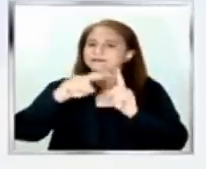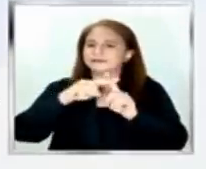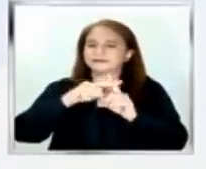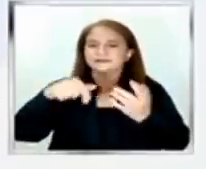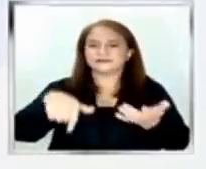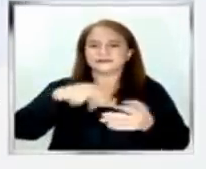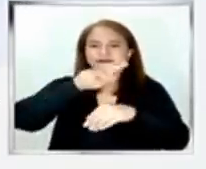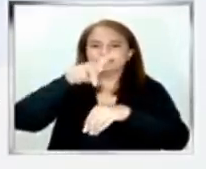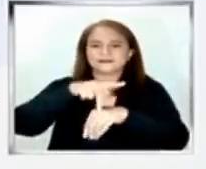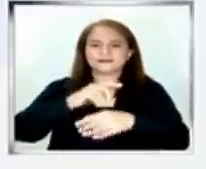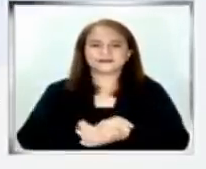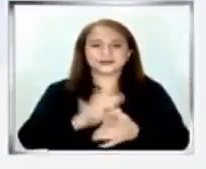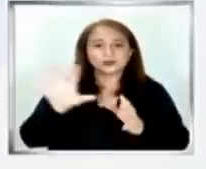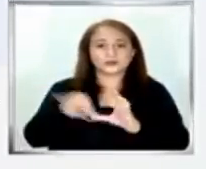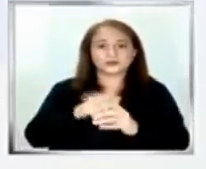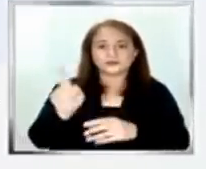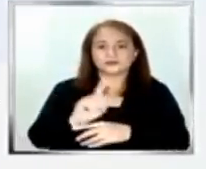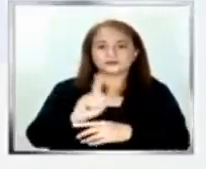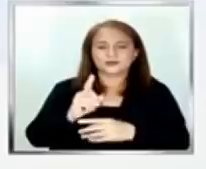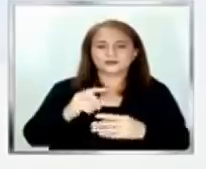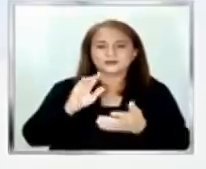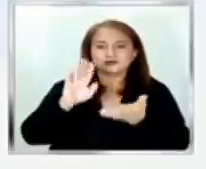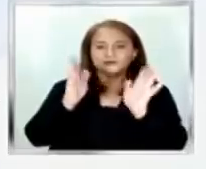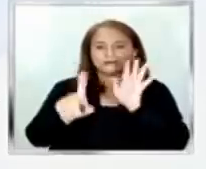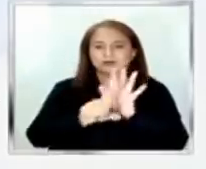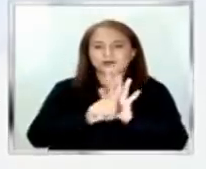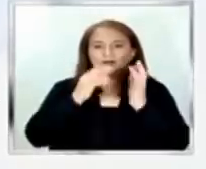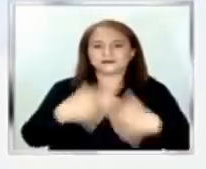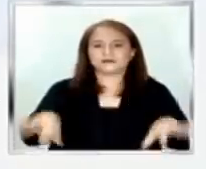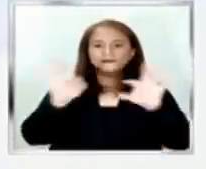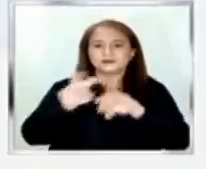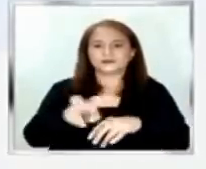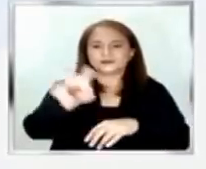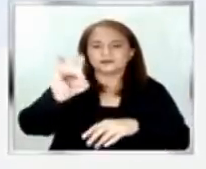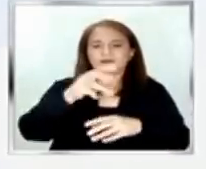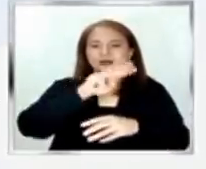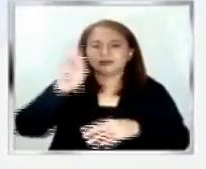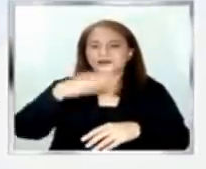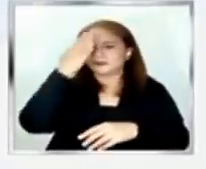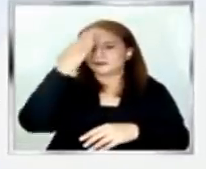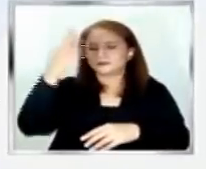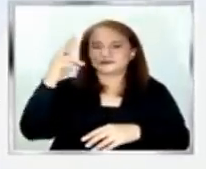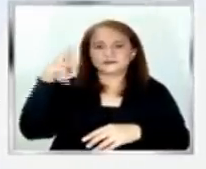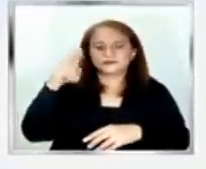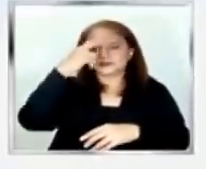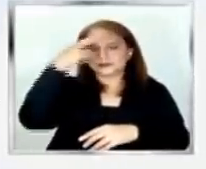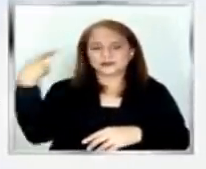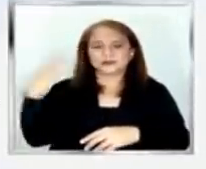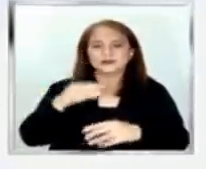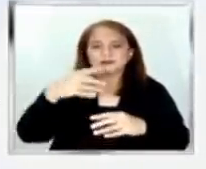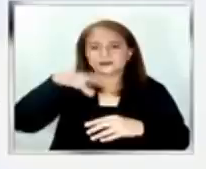bansa. Kabilang na dyan, ang pagbabawal sa non-essential travel ng mga taga Metro Manila, Bulacan, Rizal at Cavite. Balik general